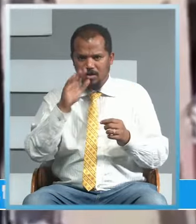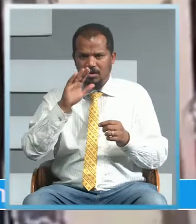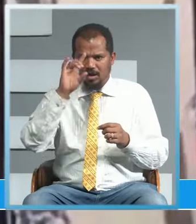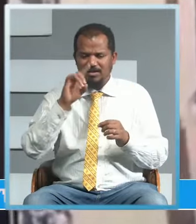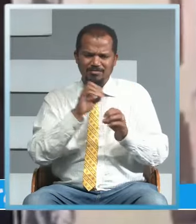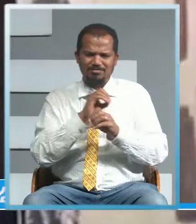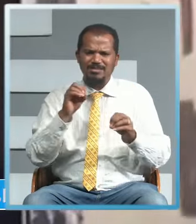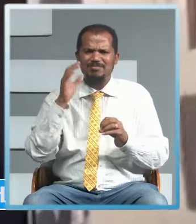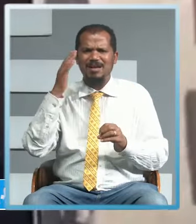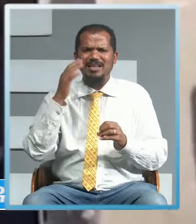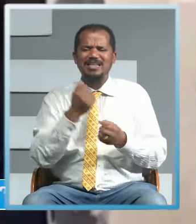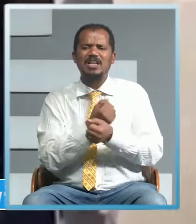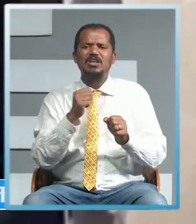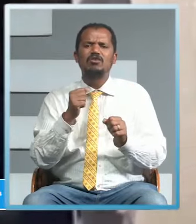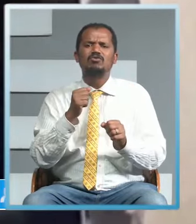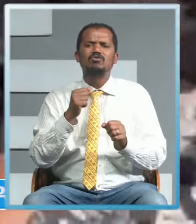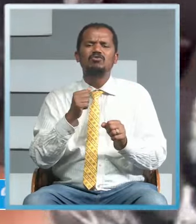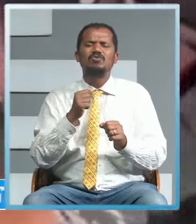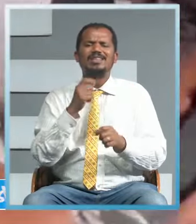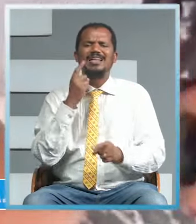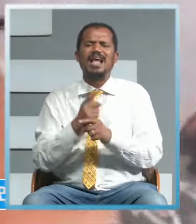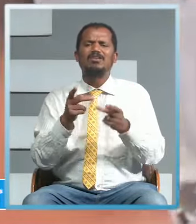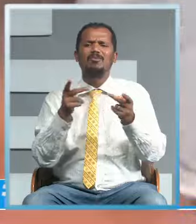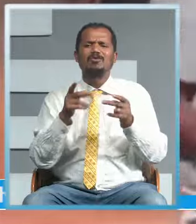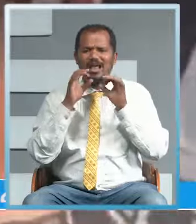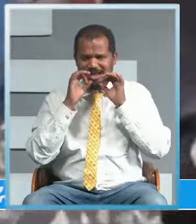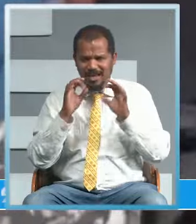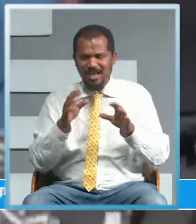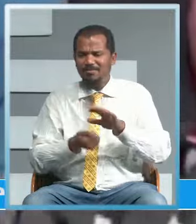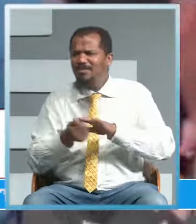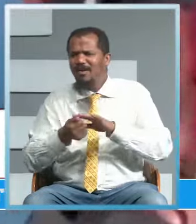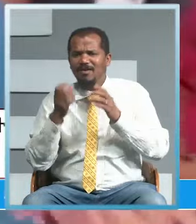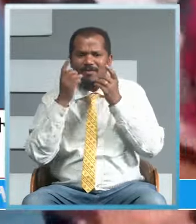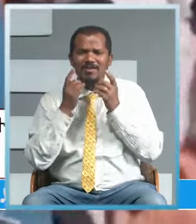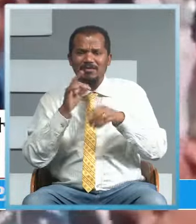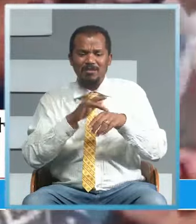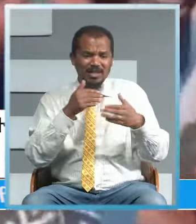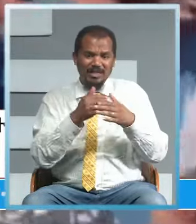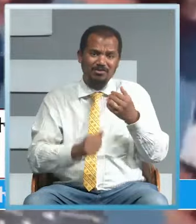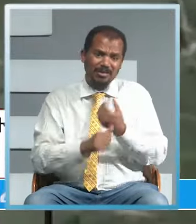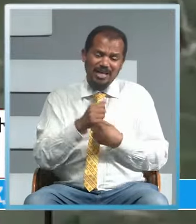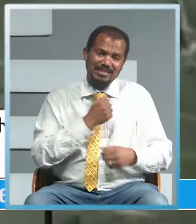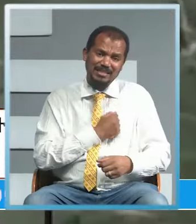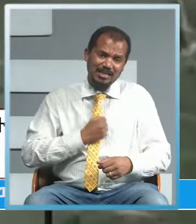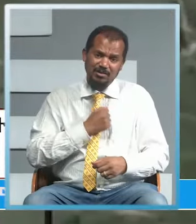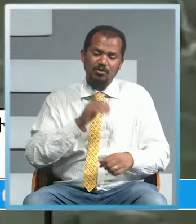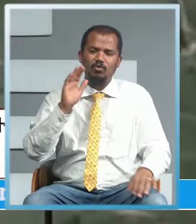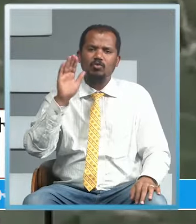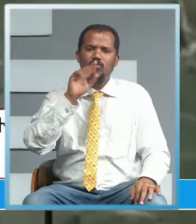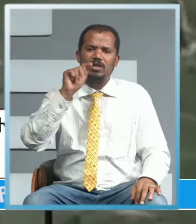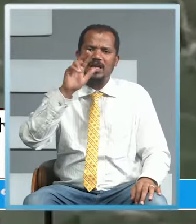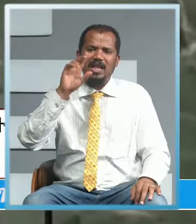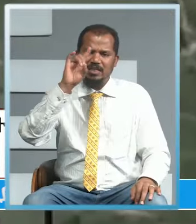አውግዘዋል። በጋዛ ምንም አይነት ደህንነቱ የተረጋገጠ ቦታ እንደሌለና በተፈናቀሉ ፍልስጤማውያን ላይ የደረሰው ጥቃት